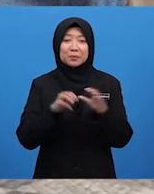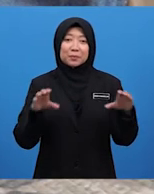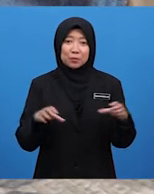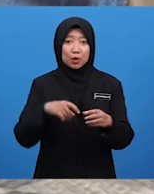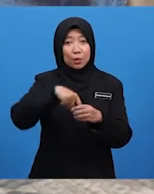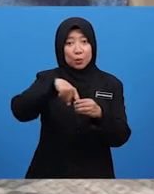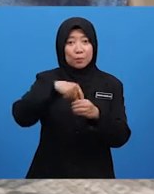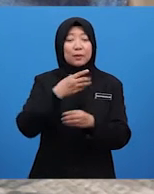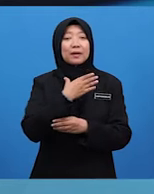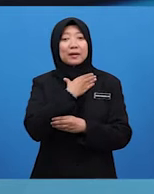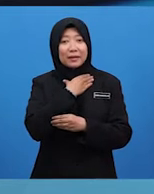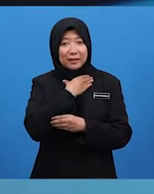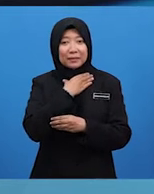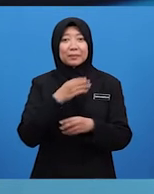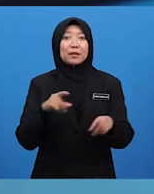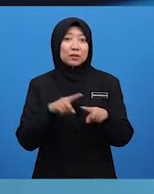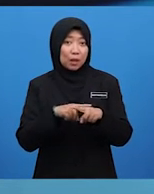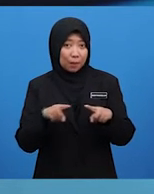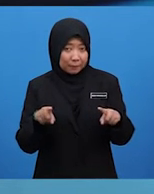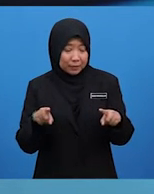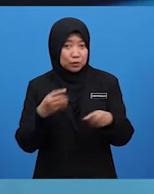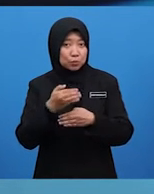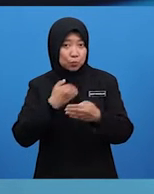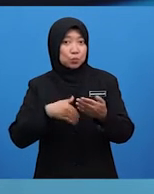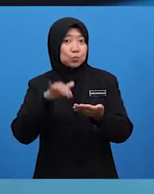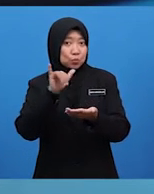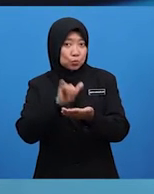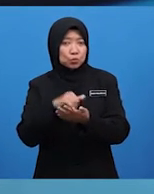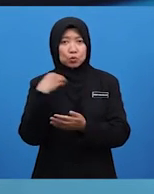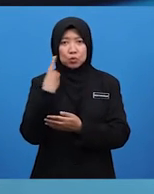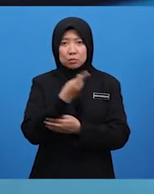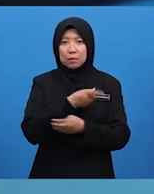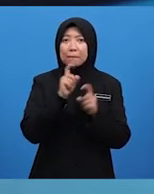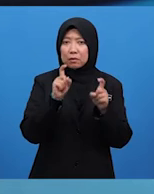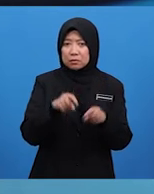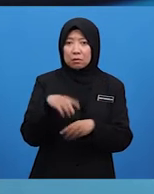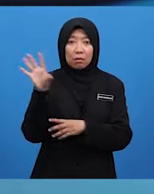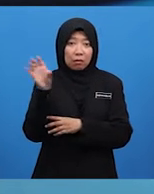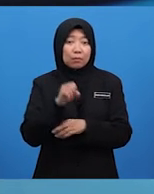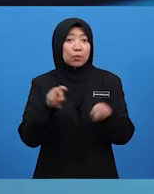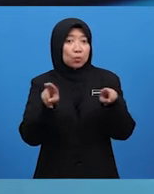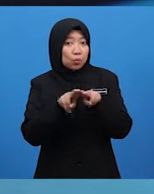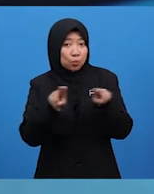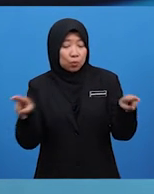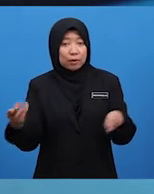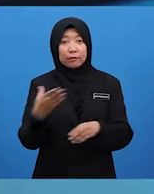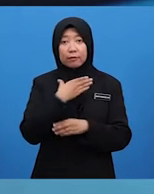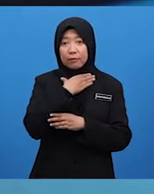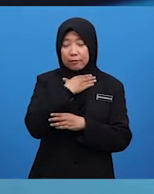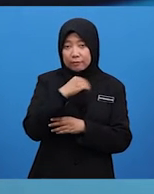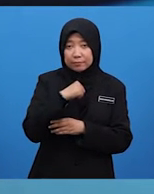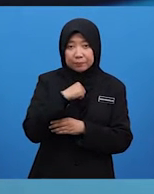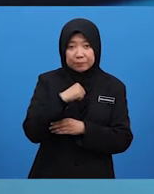lubang leher. Tapi sebelum itu, kita perlu mendapatkan ukuran leher